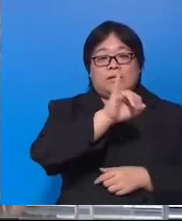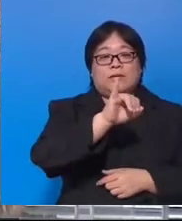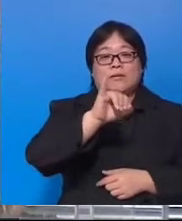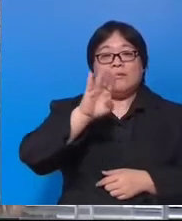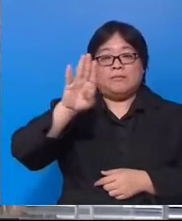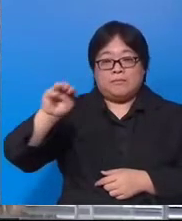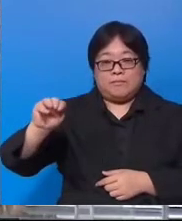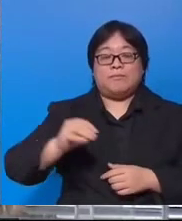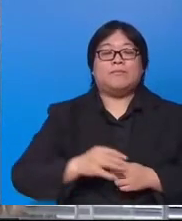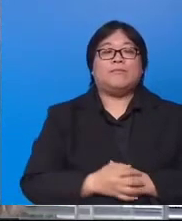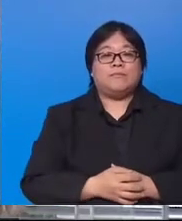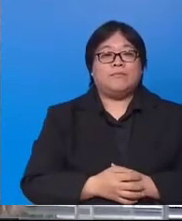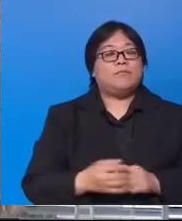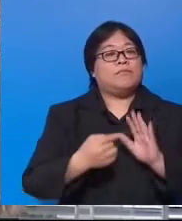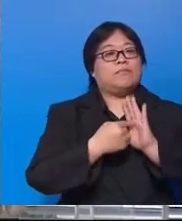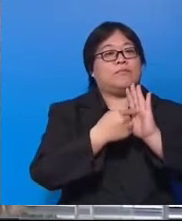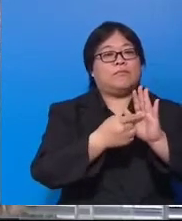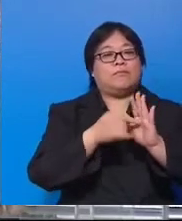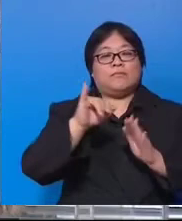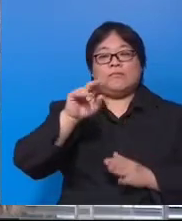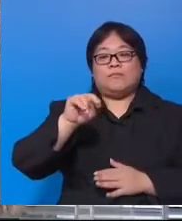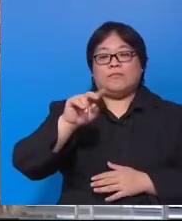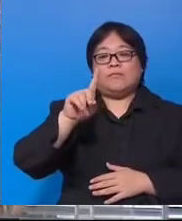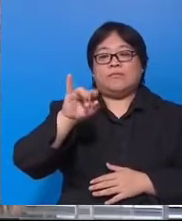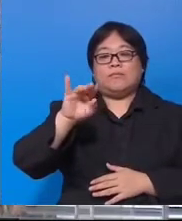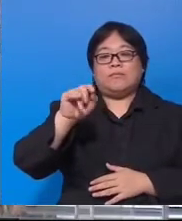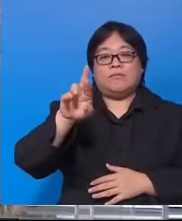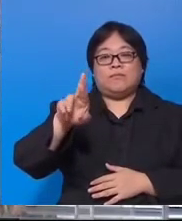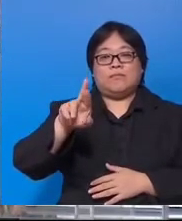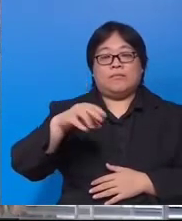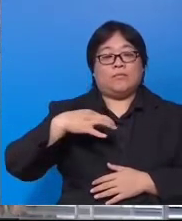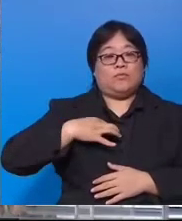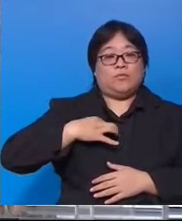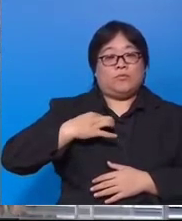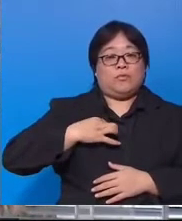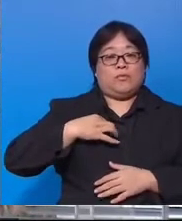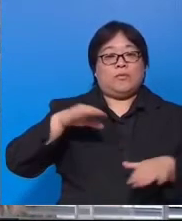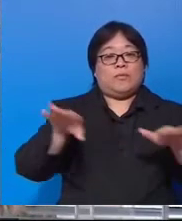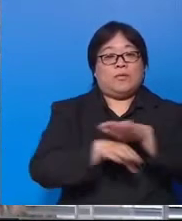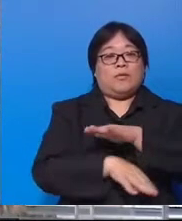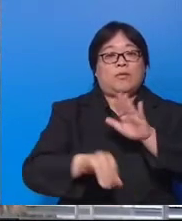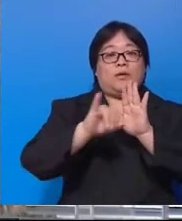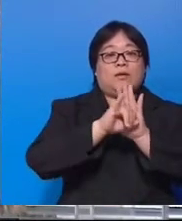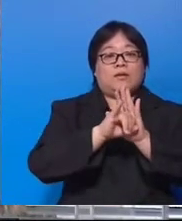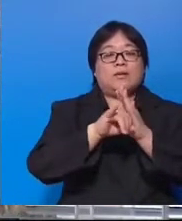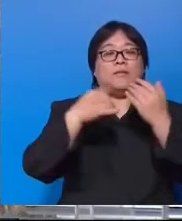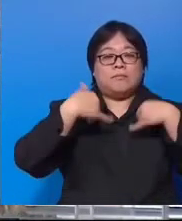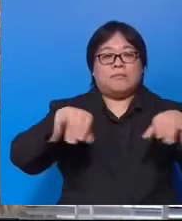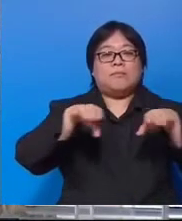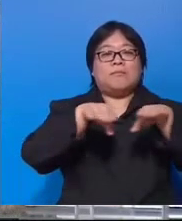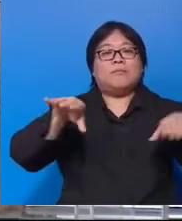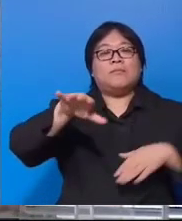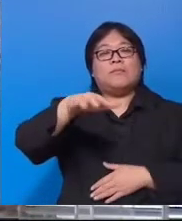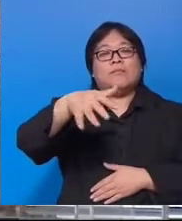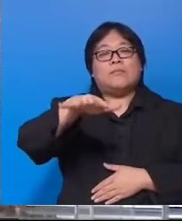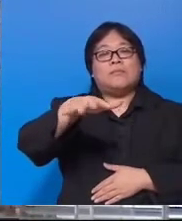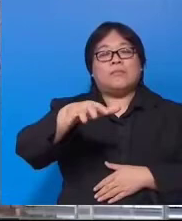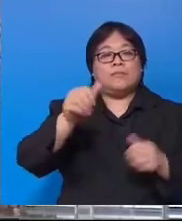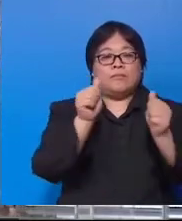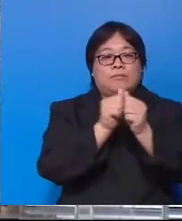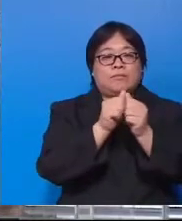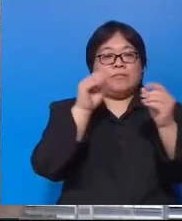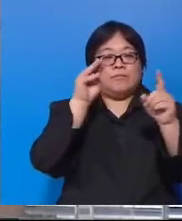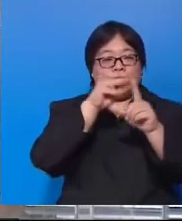Pembangunan Belia Malaysia, menunjukkan indikator sukarelawan di bawah domain identiti masih berada di tahap sederhana dengan skor